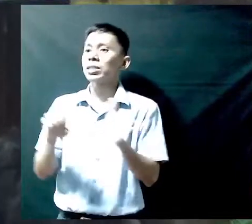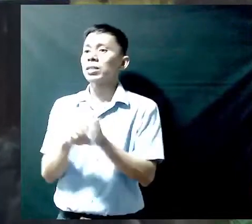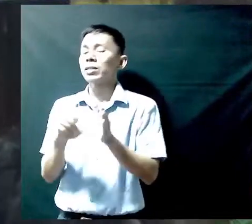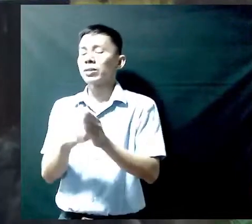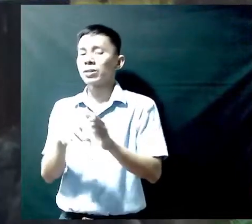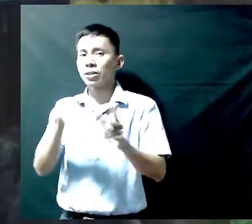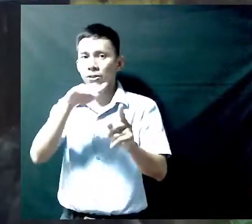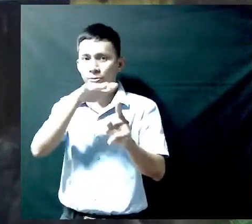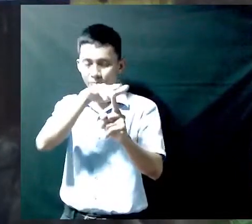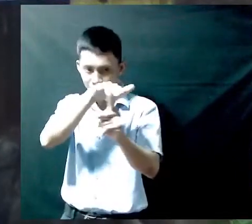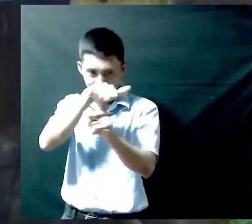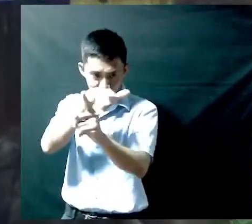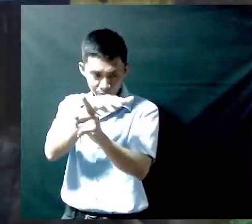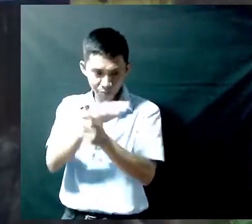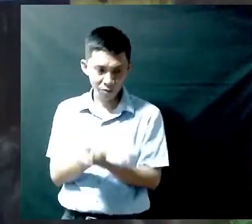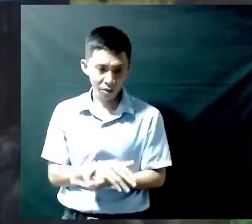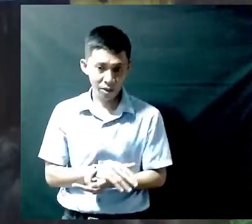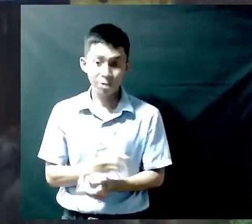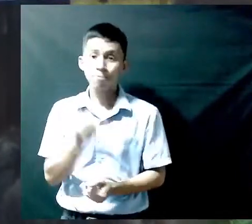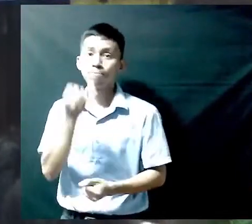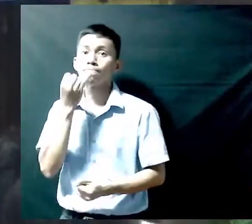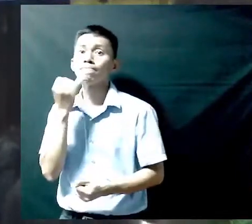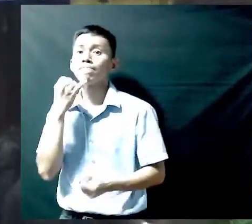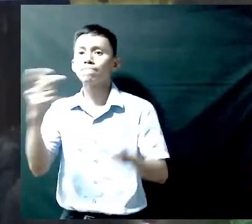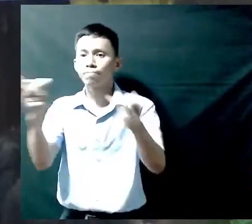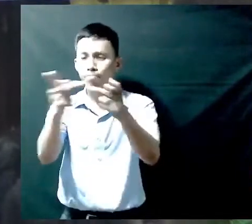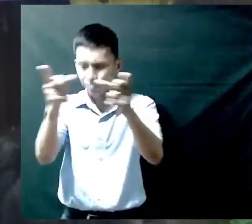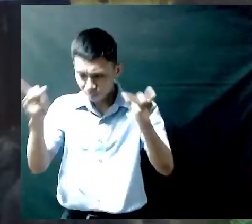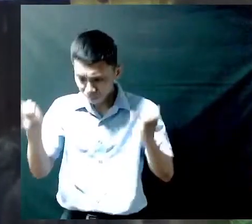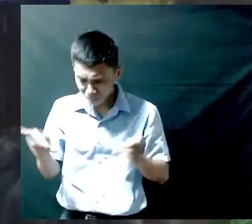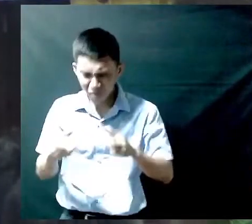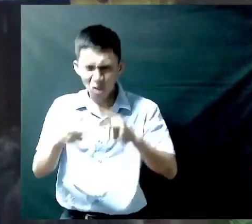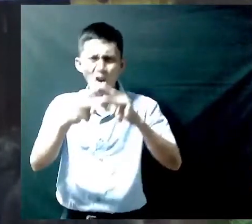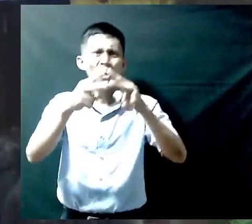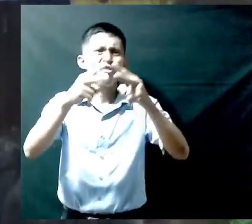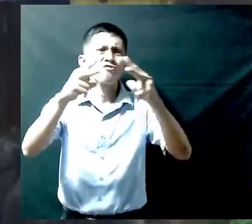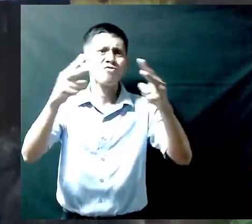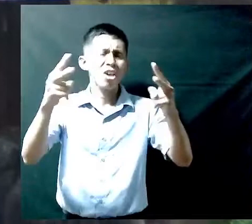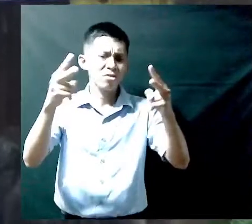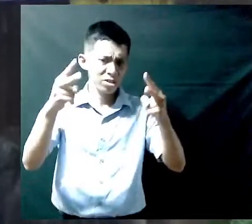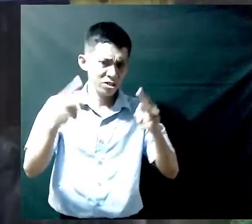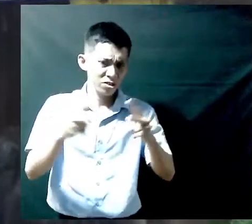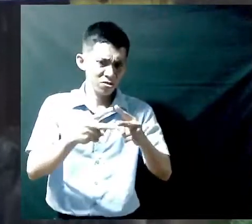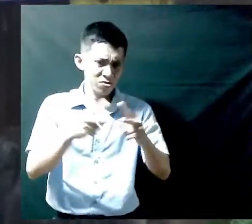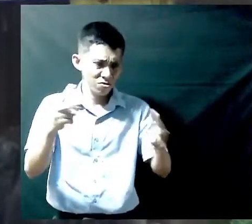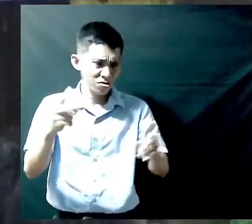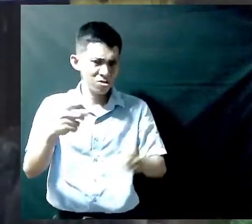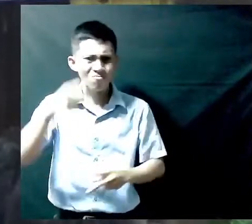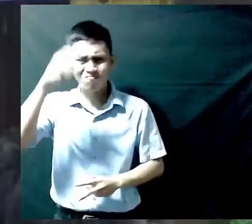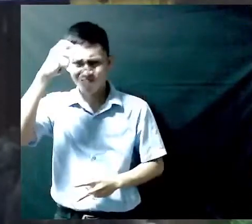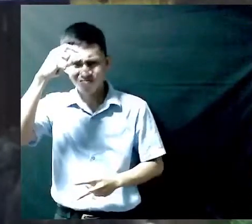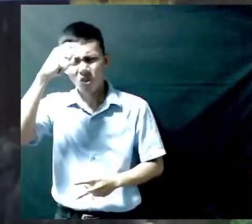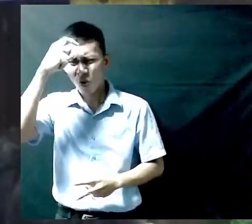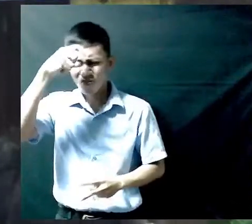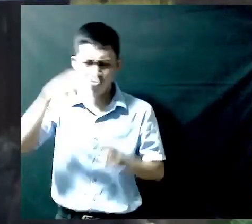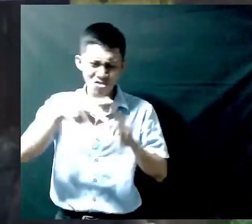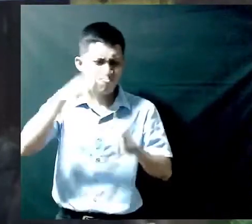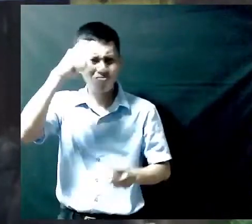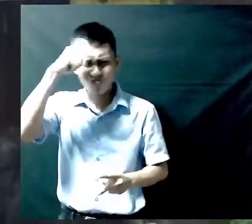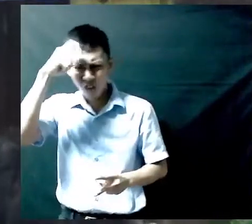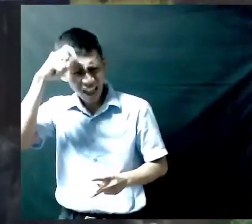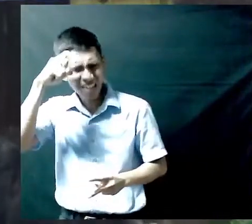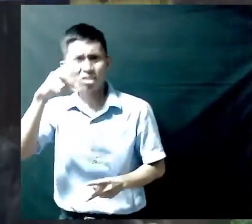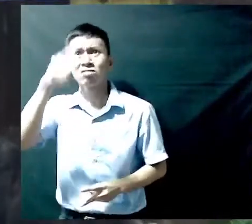nito, pakinggan niyo po maigi, ang Israel po, sabi ko nga, very timing si Lord eh. Talagang si Lord magaling siyang kumilos